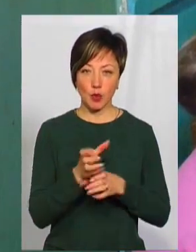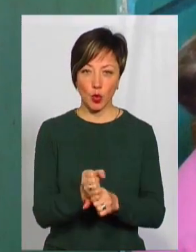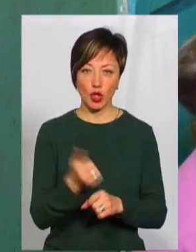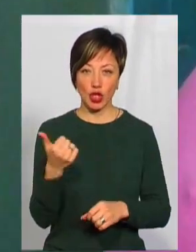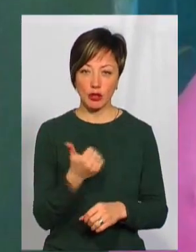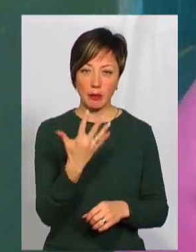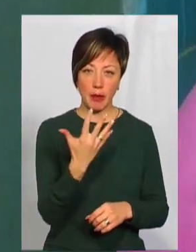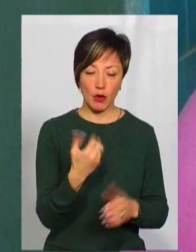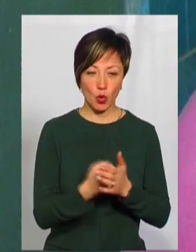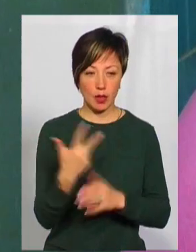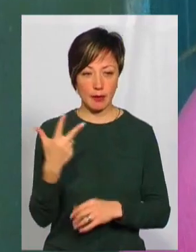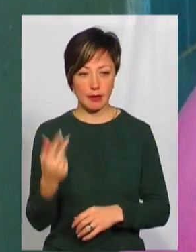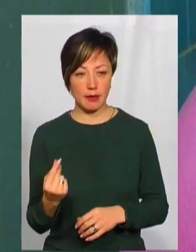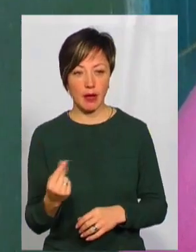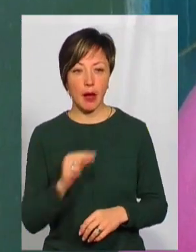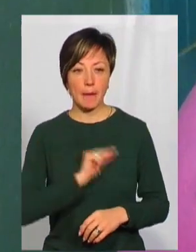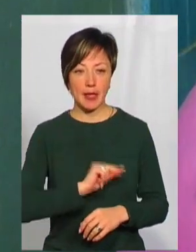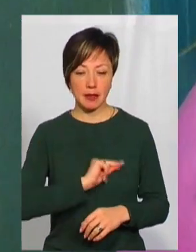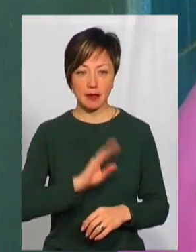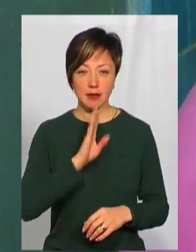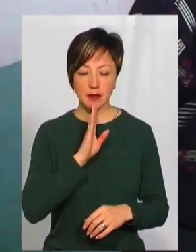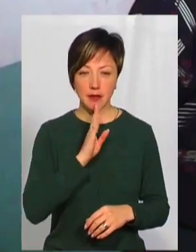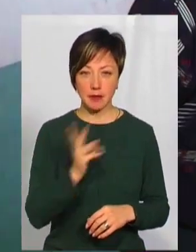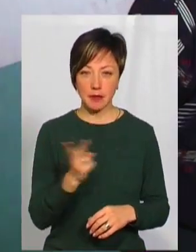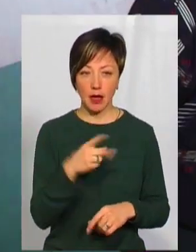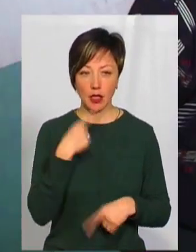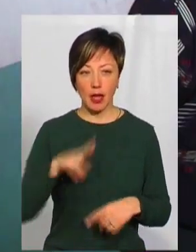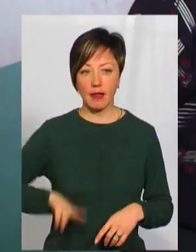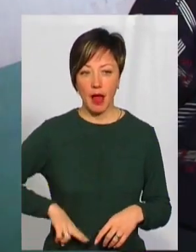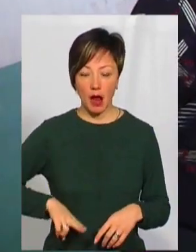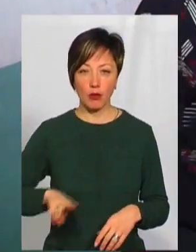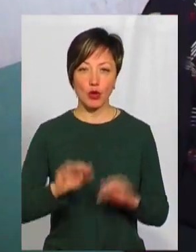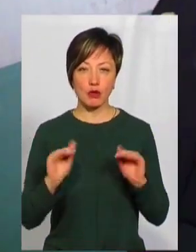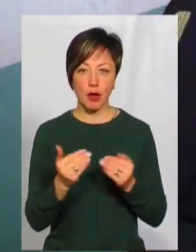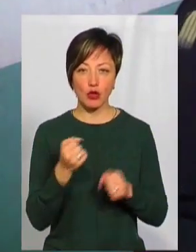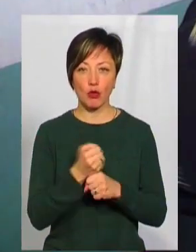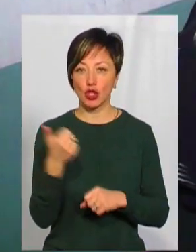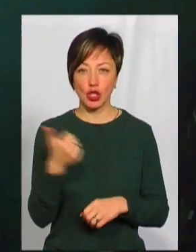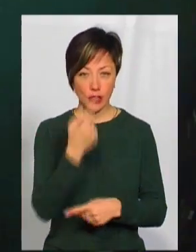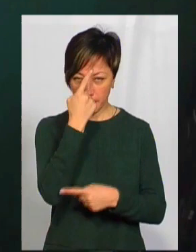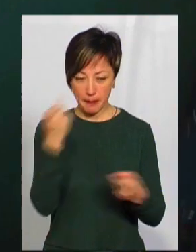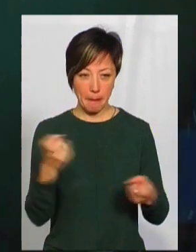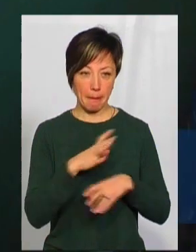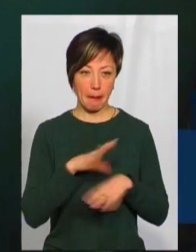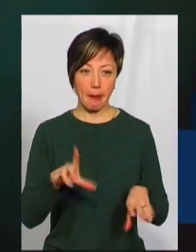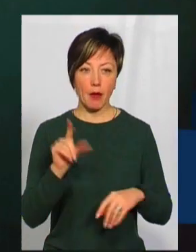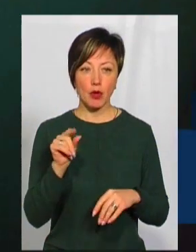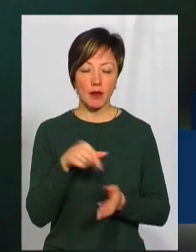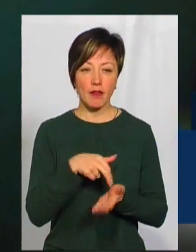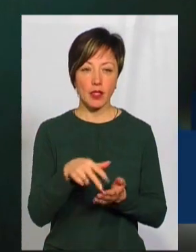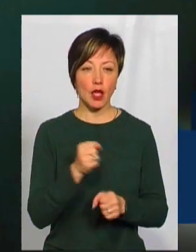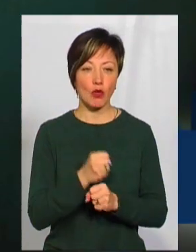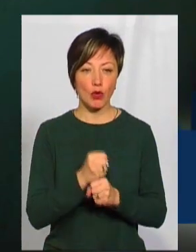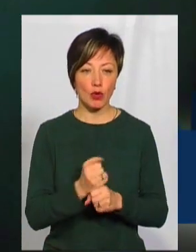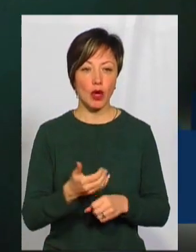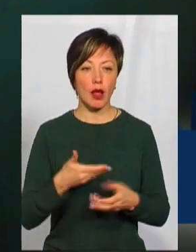тиждень з 5 до 3 днів. Працівниці Олена Серветник та Олена Белінська кажуть, директор про зменшення робочого тижня їх не попередив. В понеділок ми вийшли на роботу,